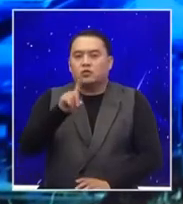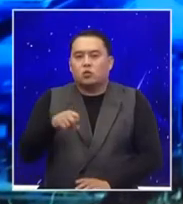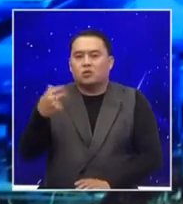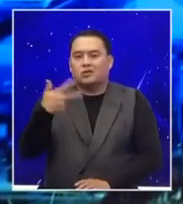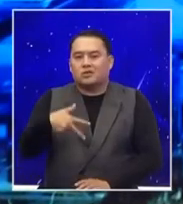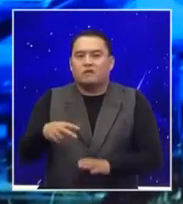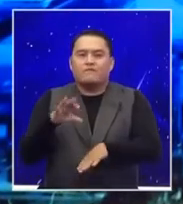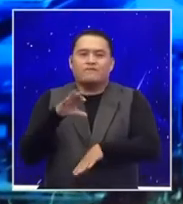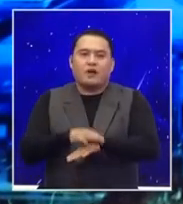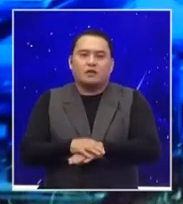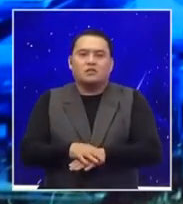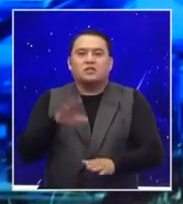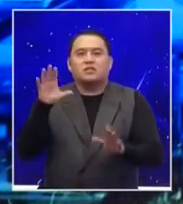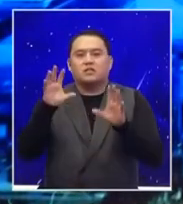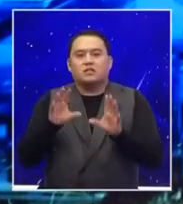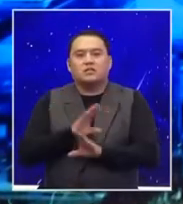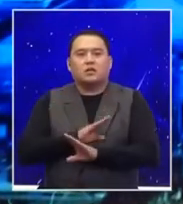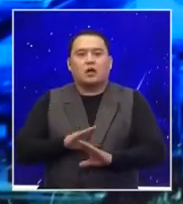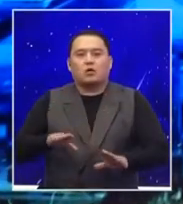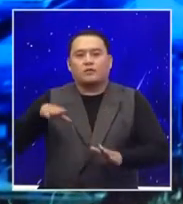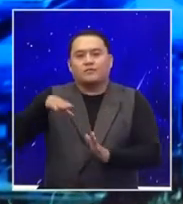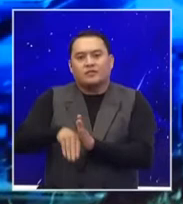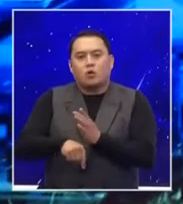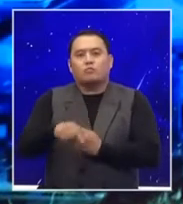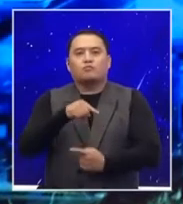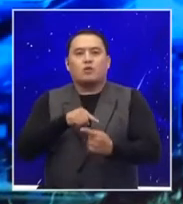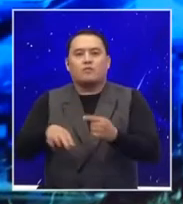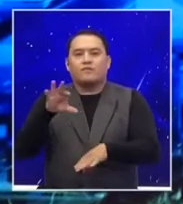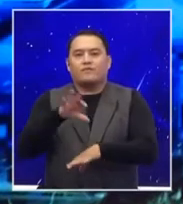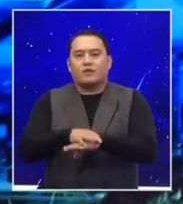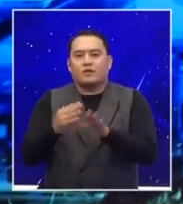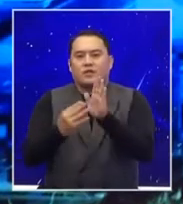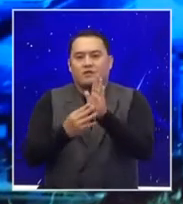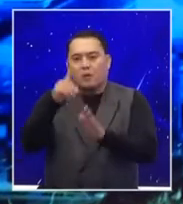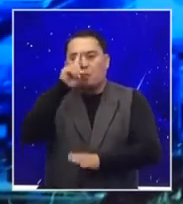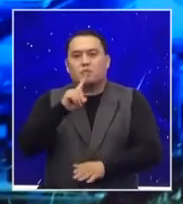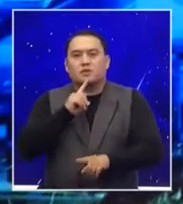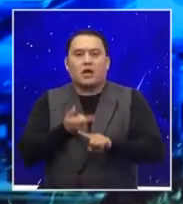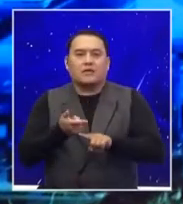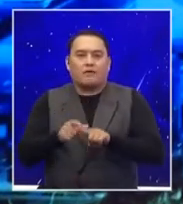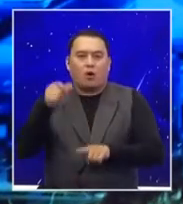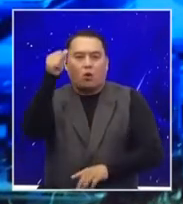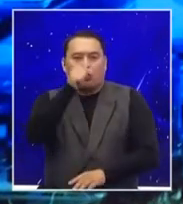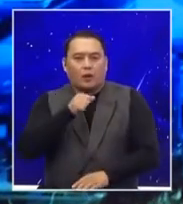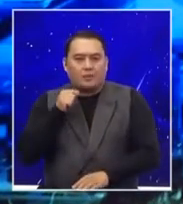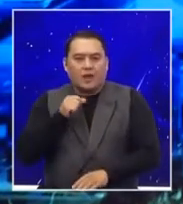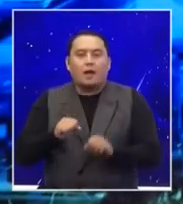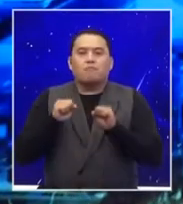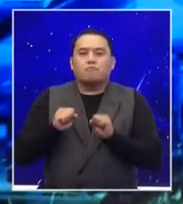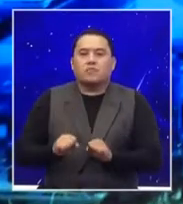132 факта незаконного вмешательства в деятельность бизнес-формирования выявлено за 9 месяцев текущего года. Защищены